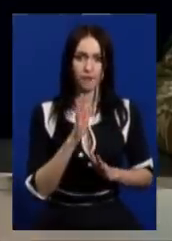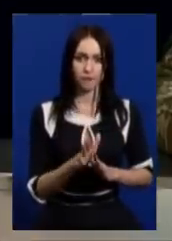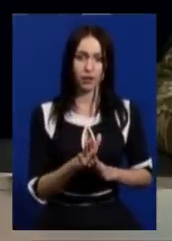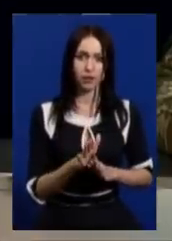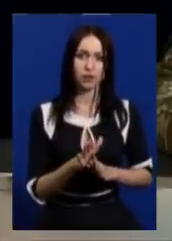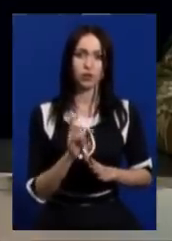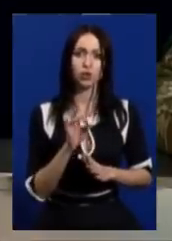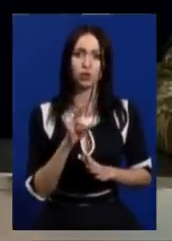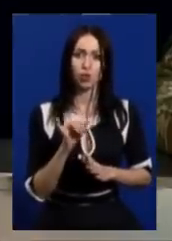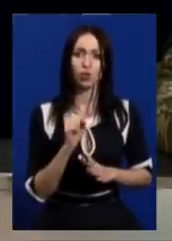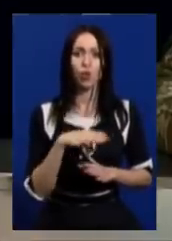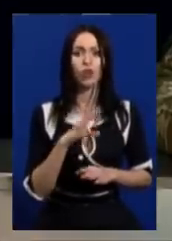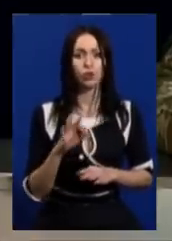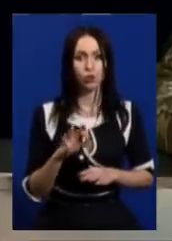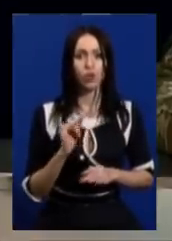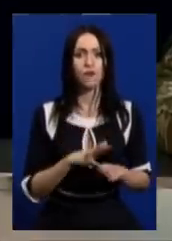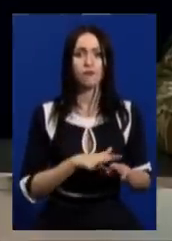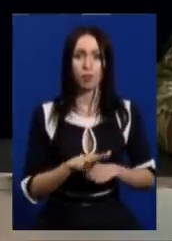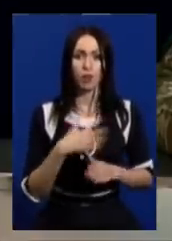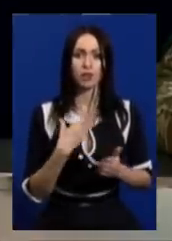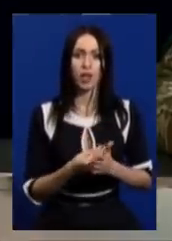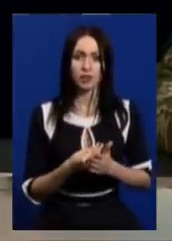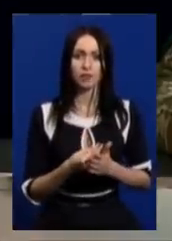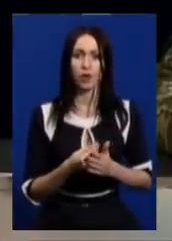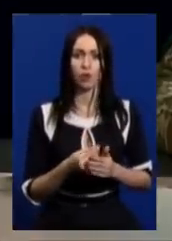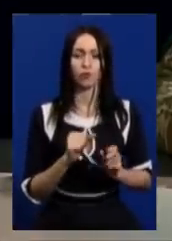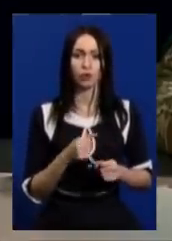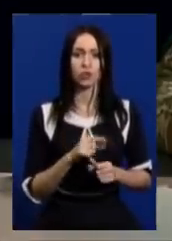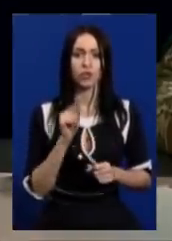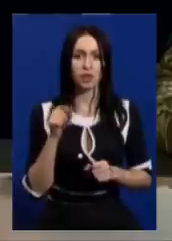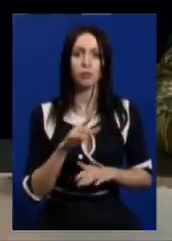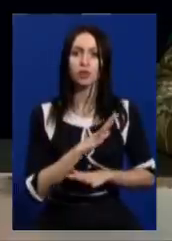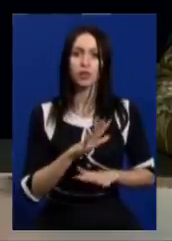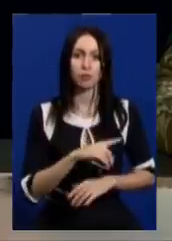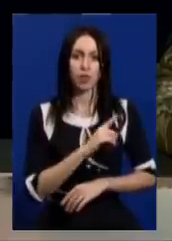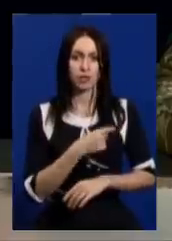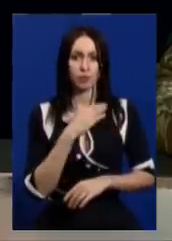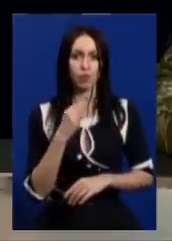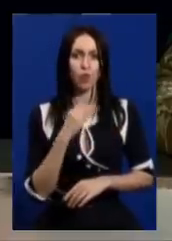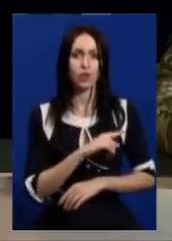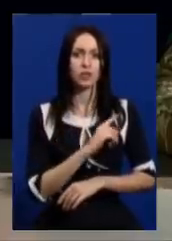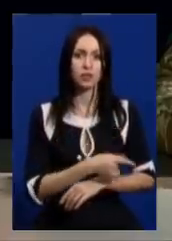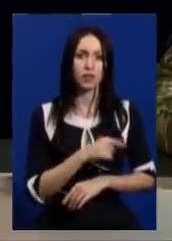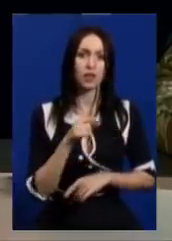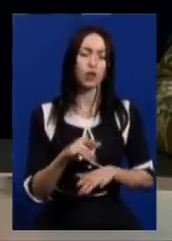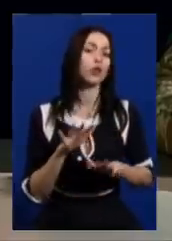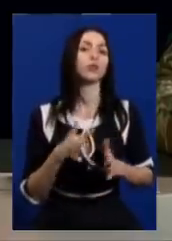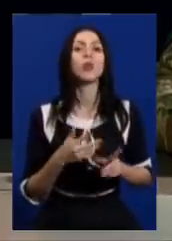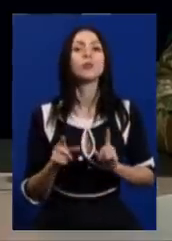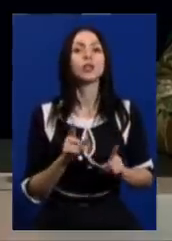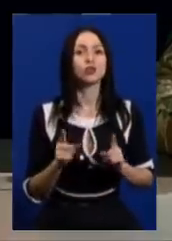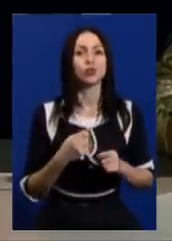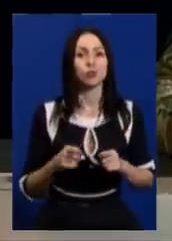вступить в зону АТО и выполнять свои функции там. Ну, не было достаточно сил на тот момент, чтобы,